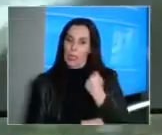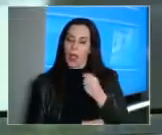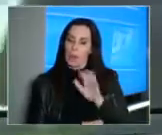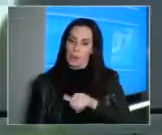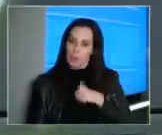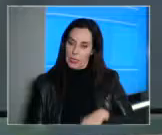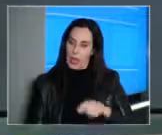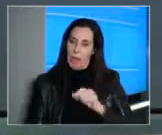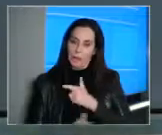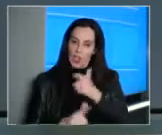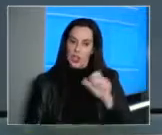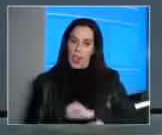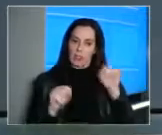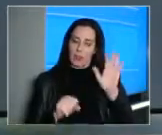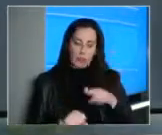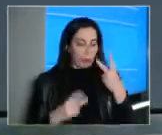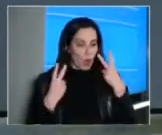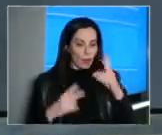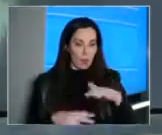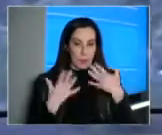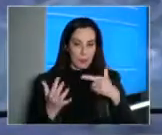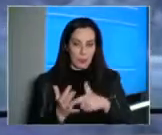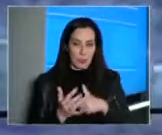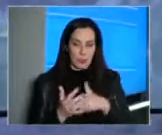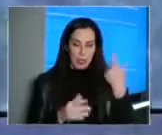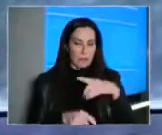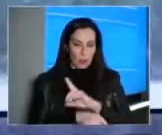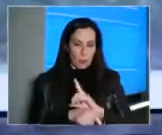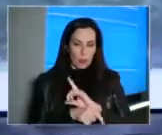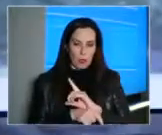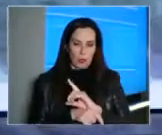מדינה גרעינית, אגב שגם שיחקה תפקיד בסיפור של כרגיל בזמנו,